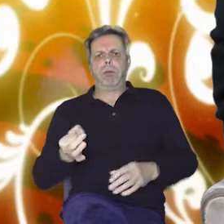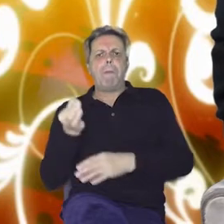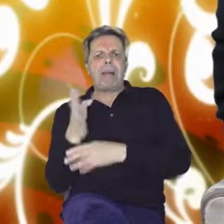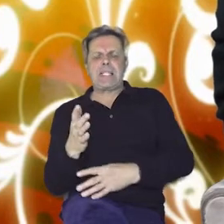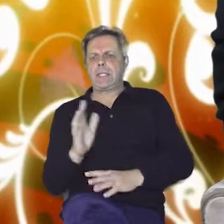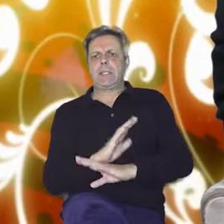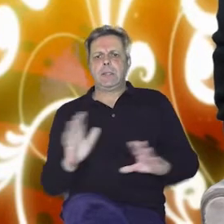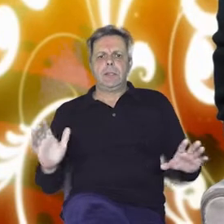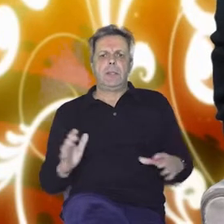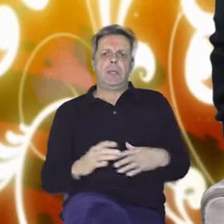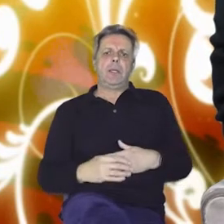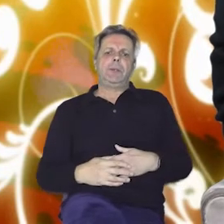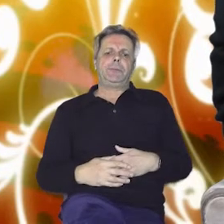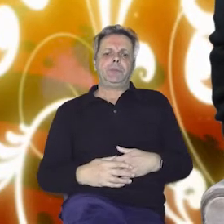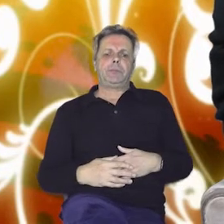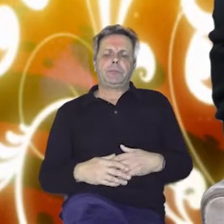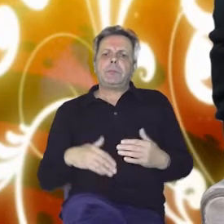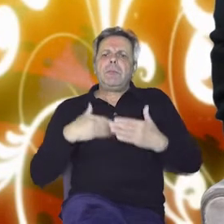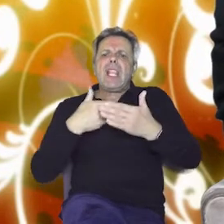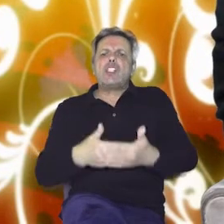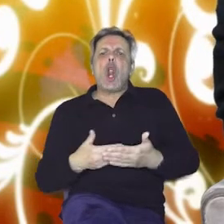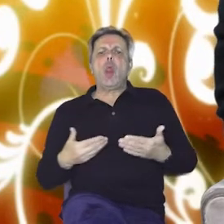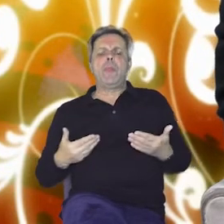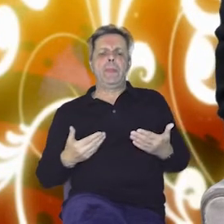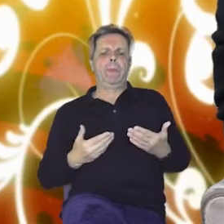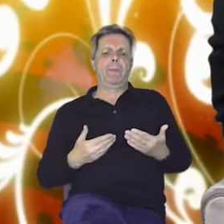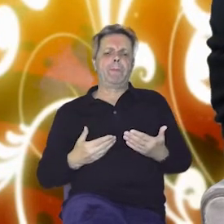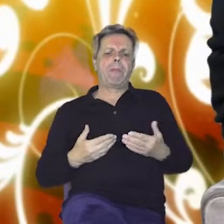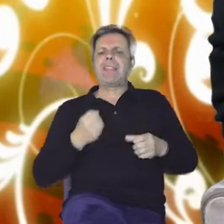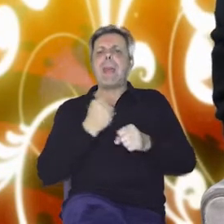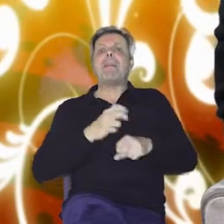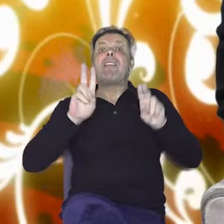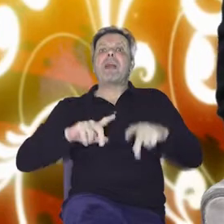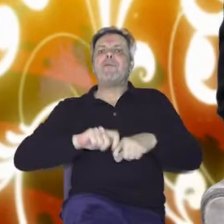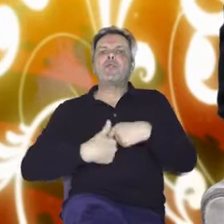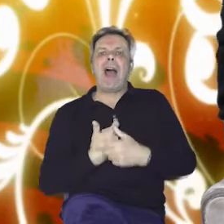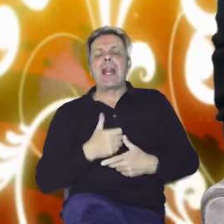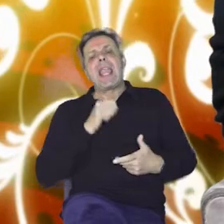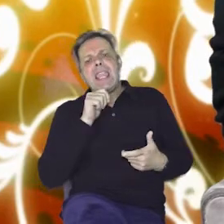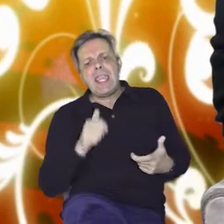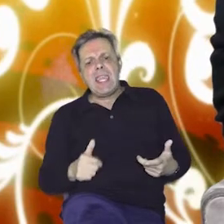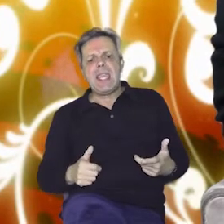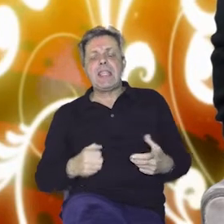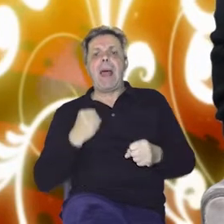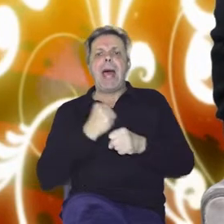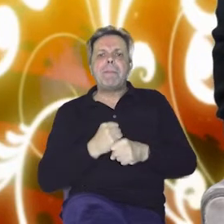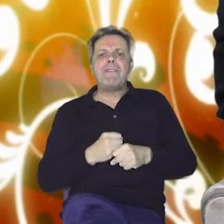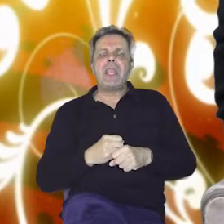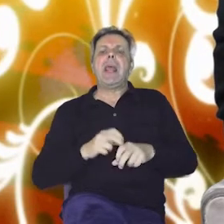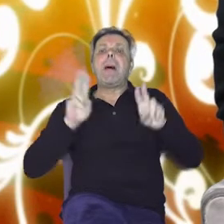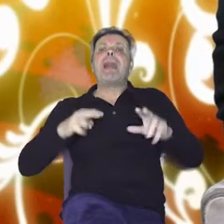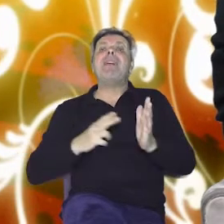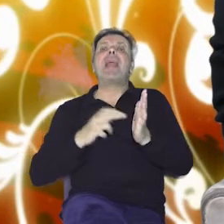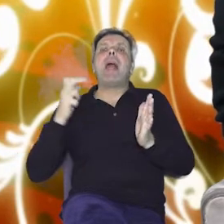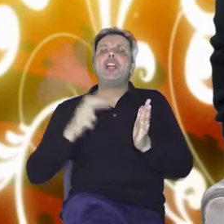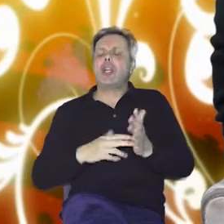izrazito sklon da učini pravu stvar ili da napravi na pravi način